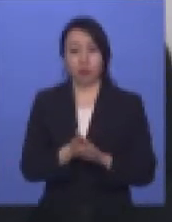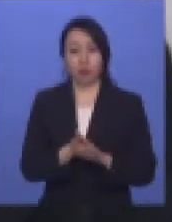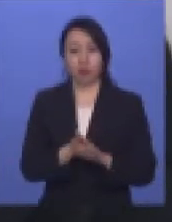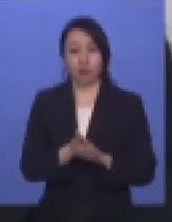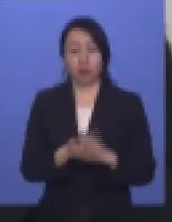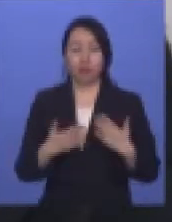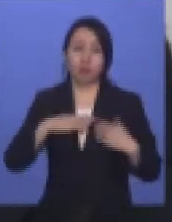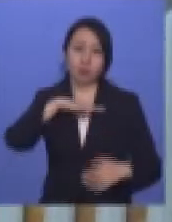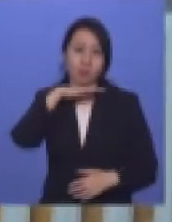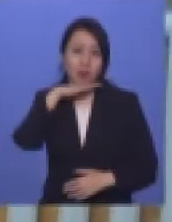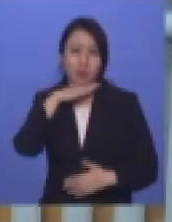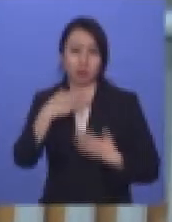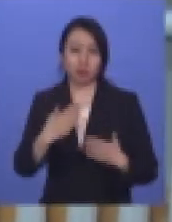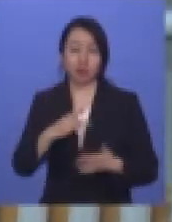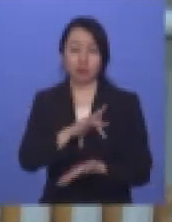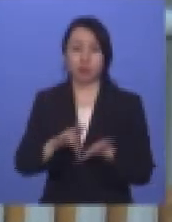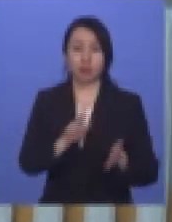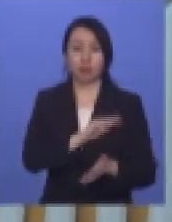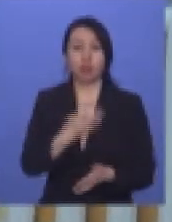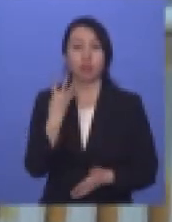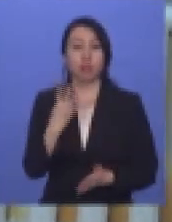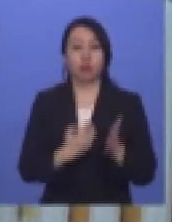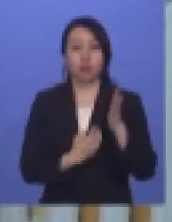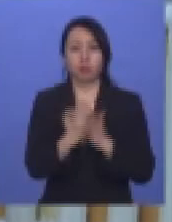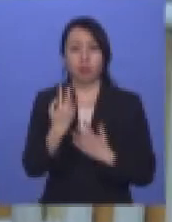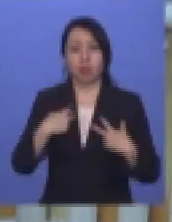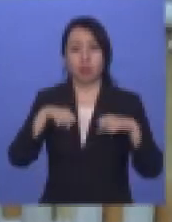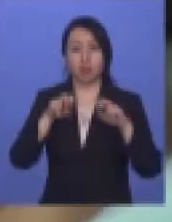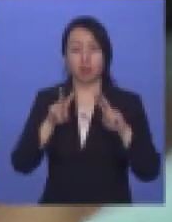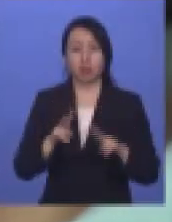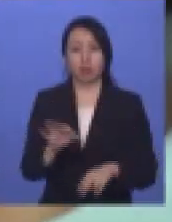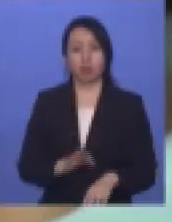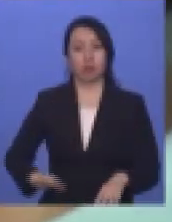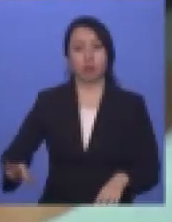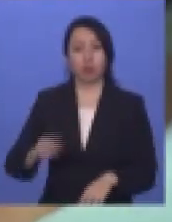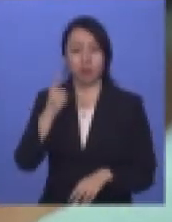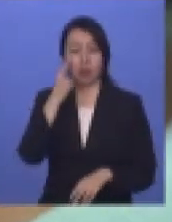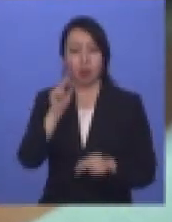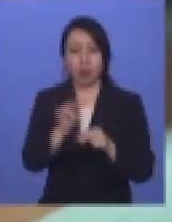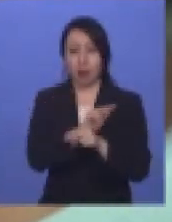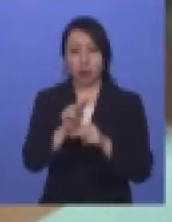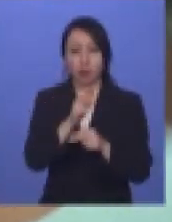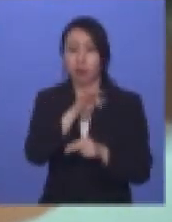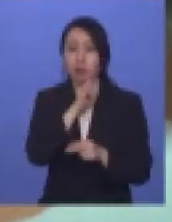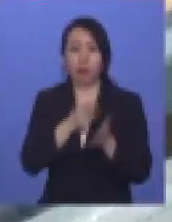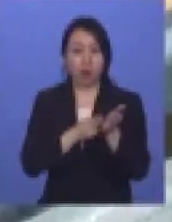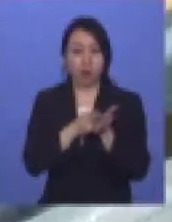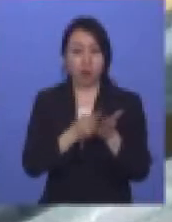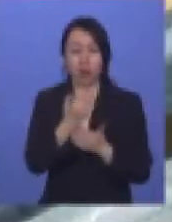Обходчивые такие. В центре трудятся 4 высококлассных специалиста в области офтальмологии. Микрохирурги и